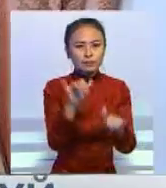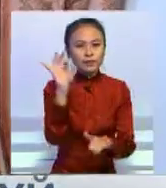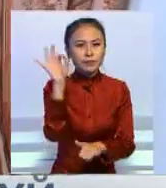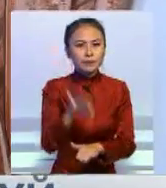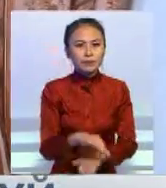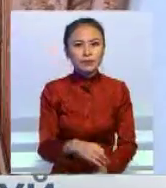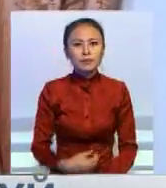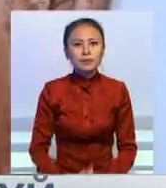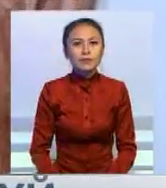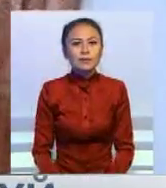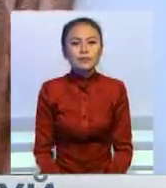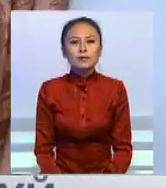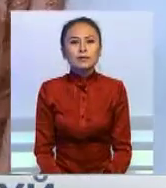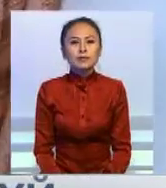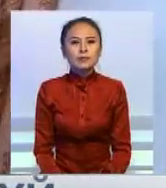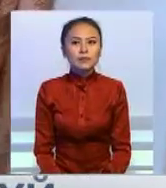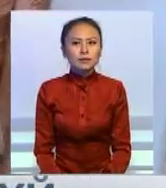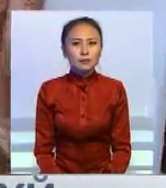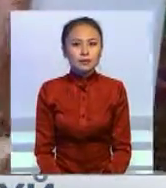соғады.